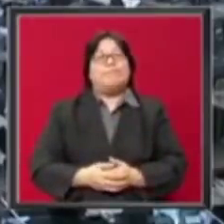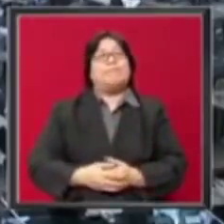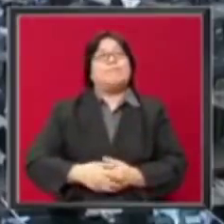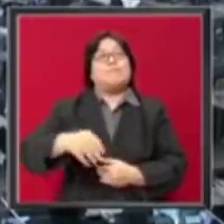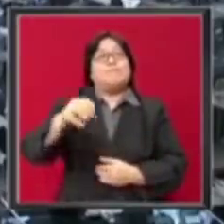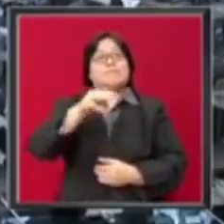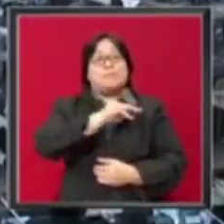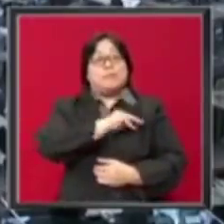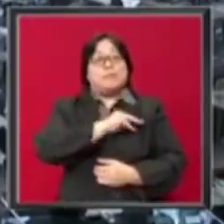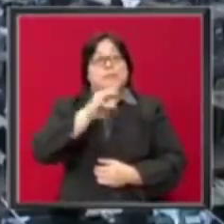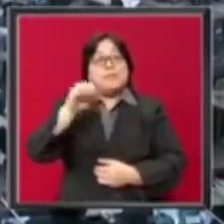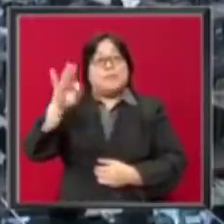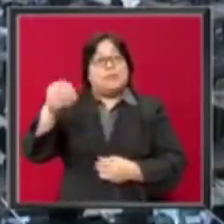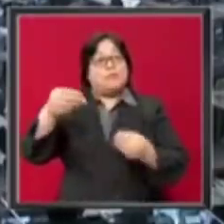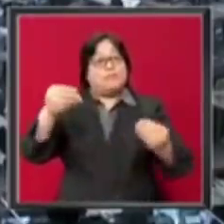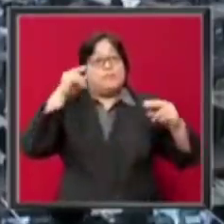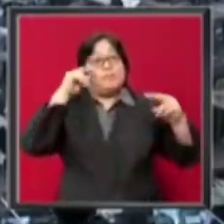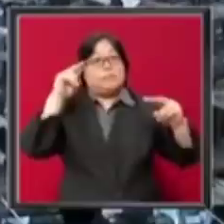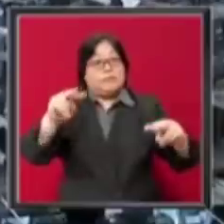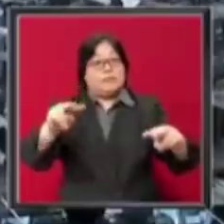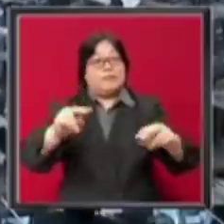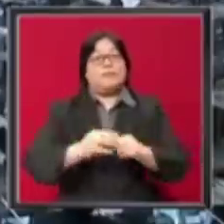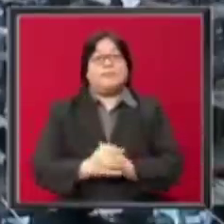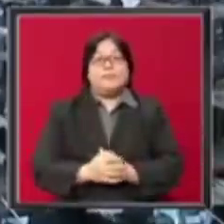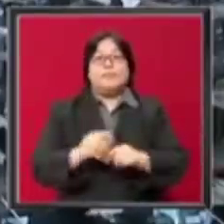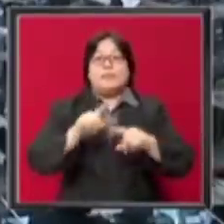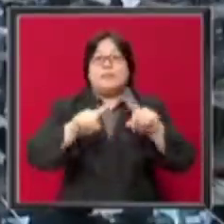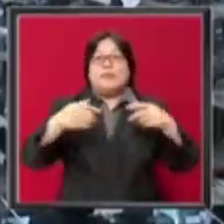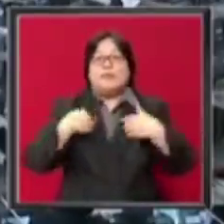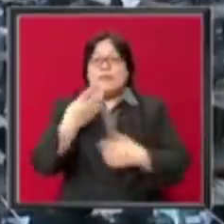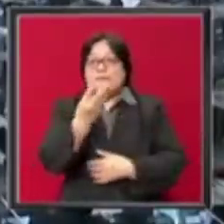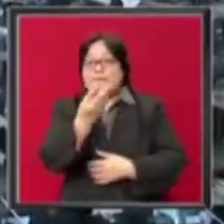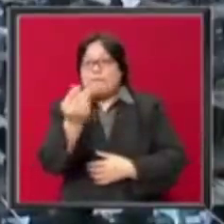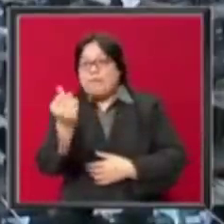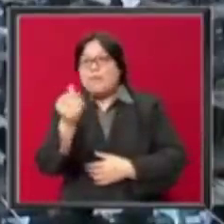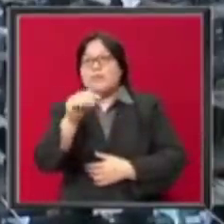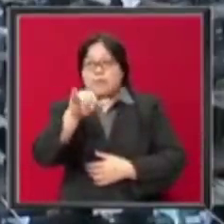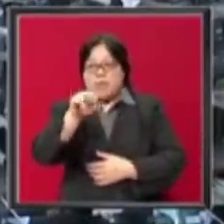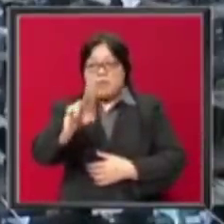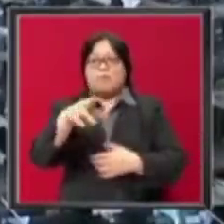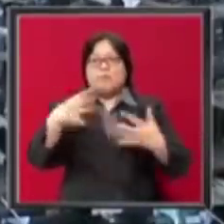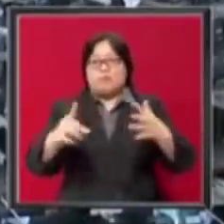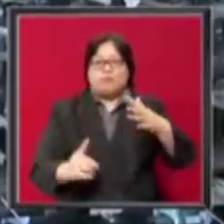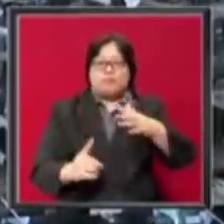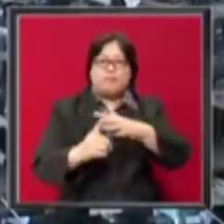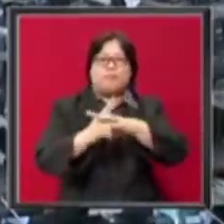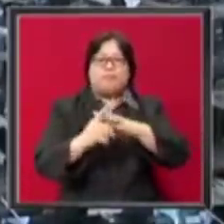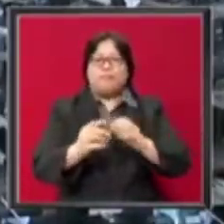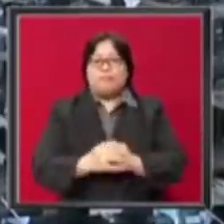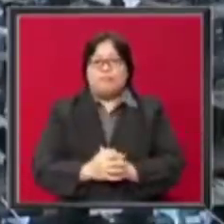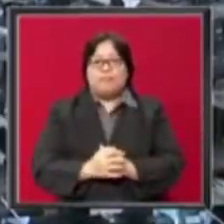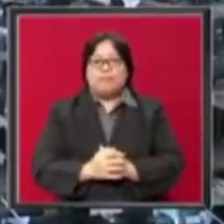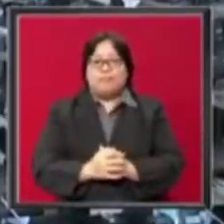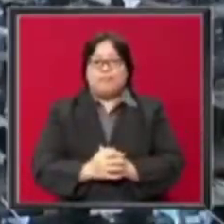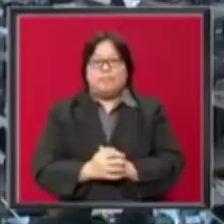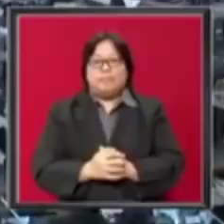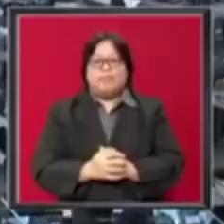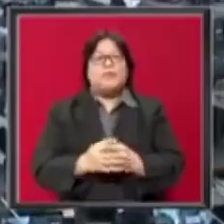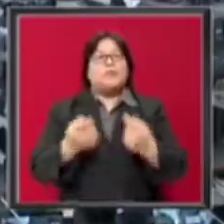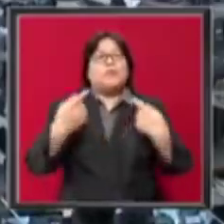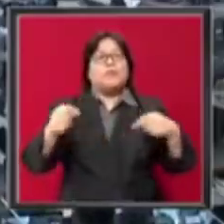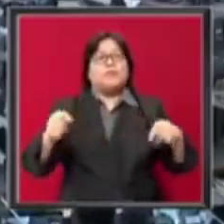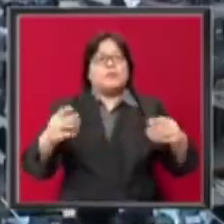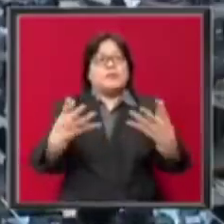Kewangan menyampaikan pandangan, mengambil kira beberapa isu telah dibangkitkan dan cuba meleraikan